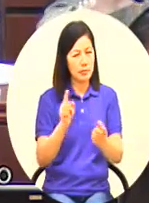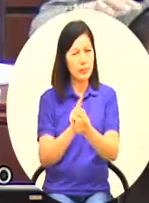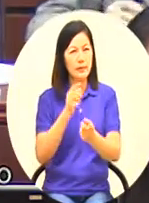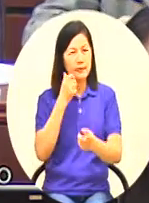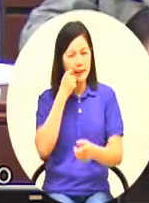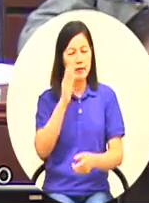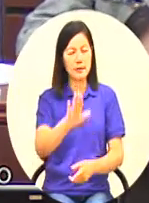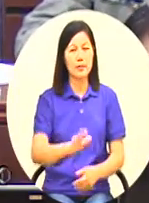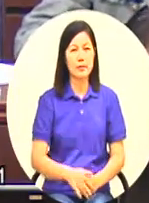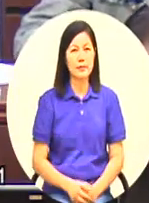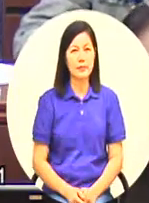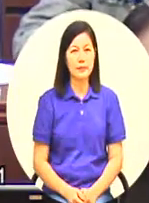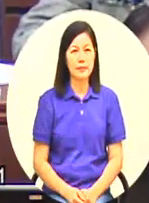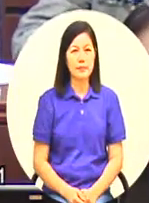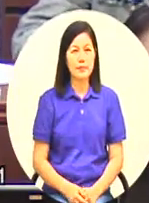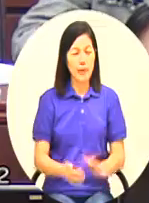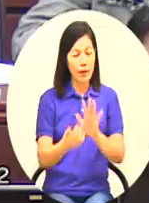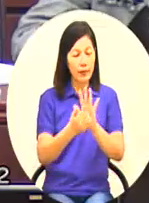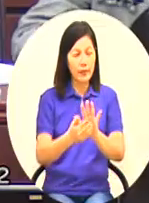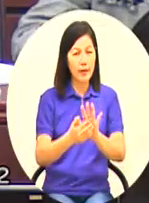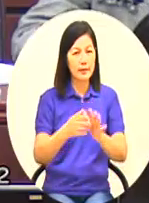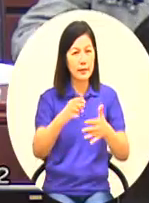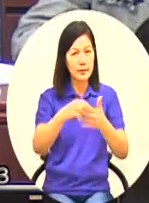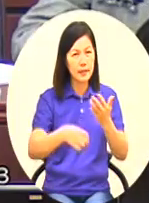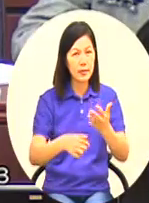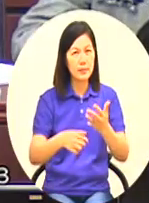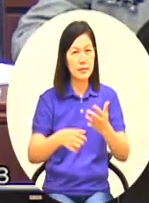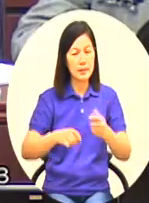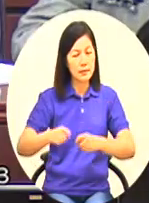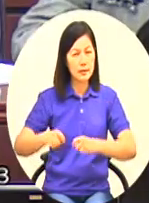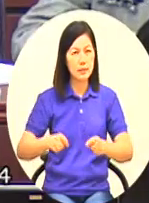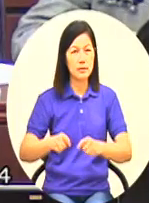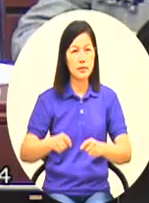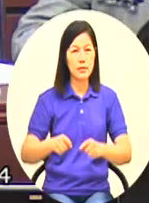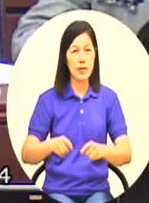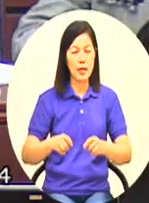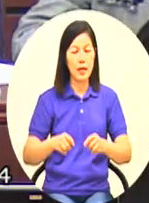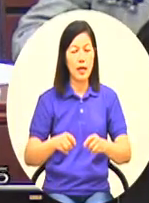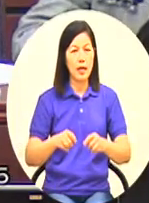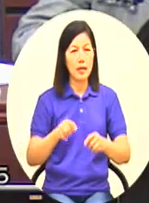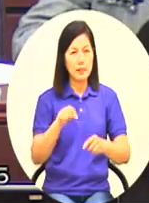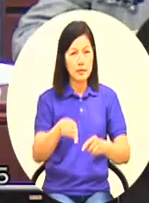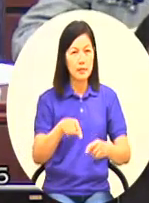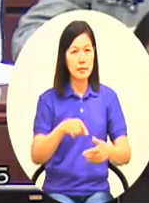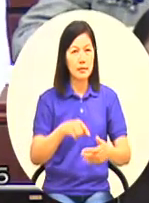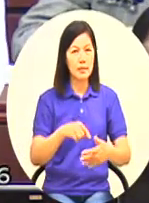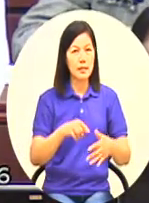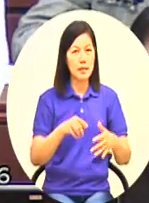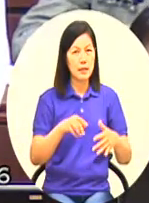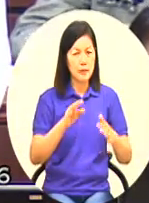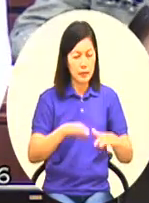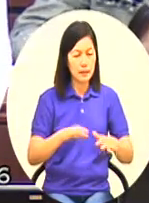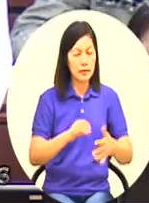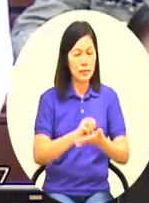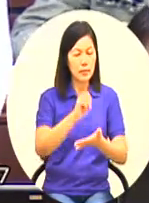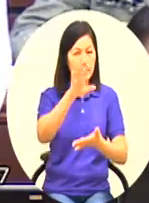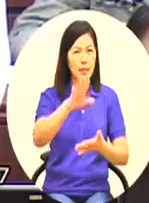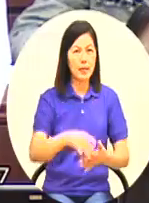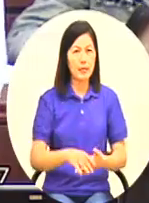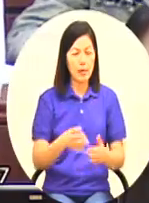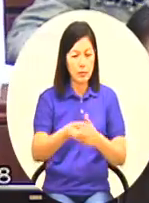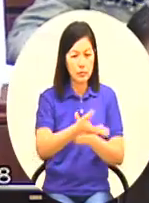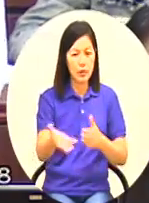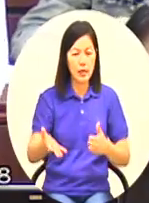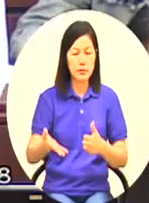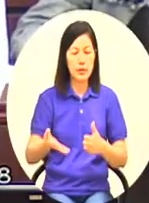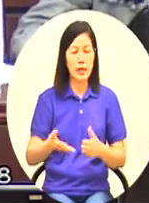防范加迄个措施内底，其实加预防报告是讲，因为伊个传染拢是对埃及斑蚊